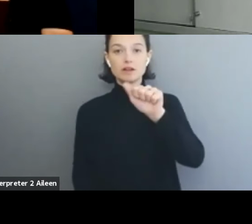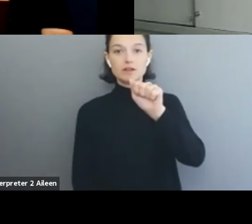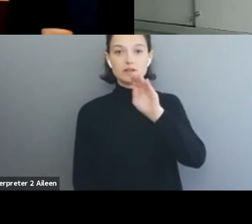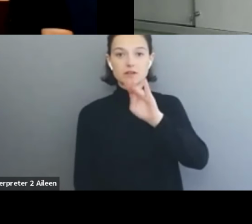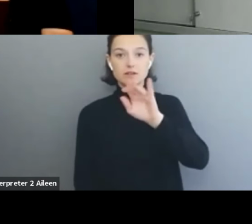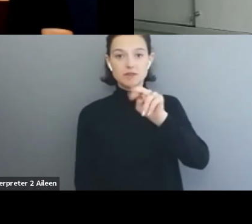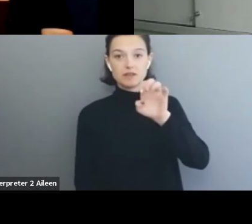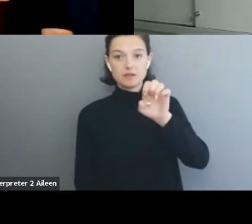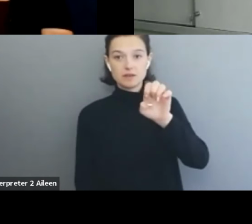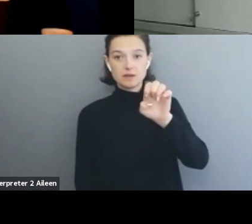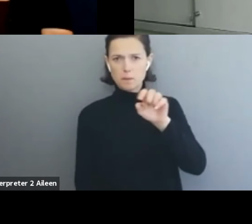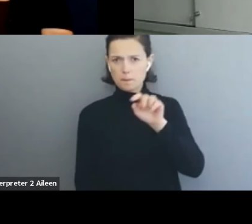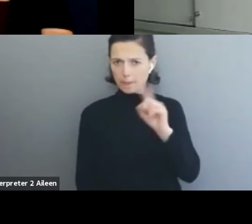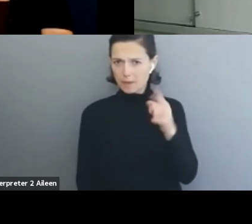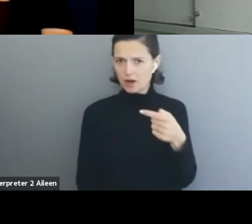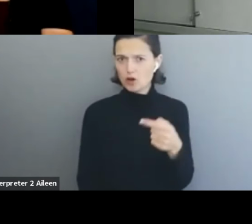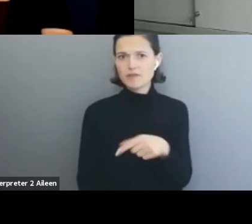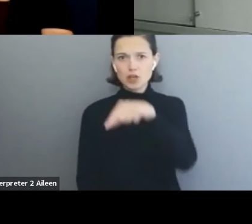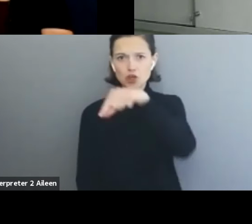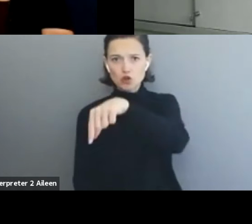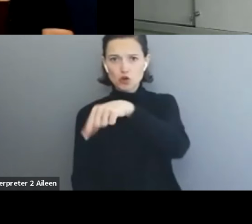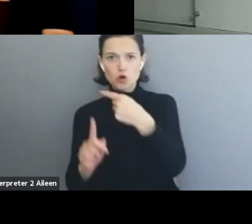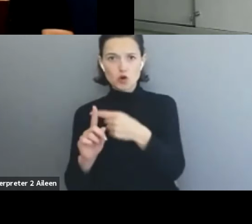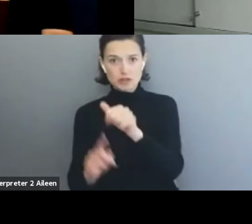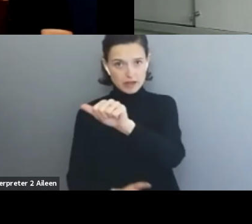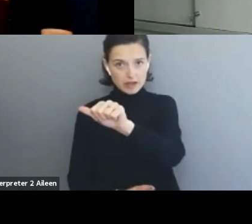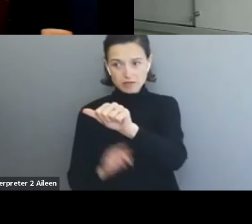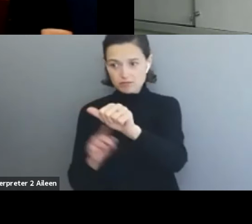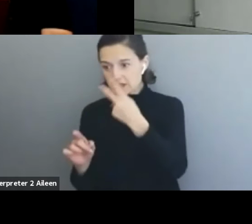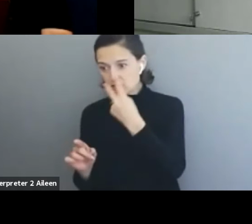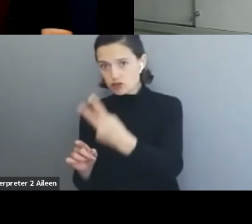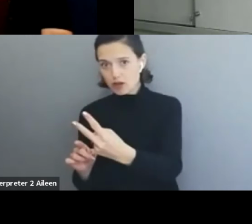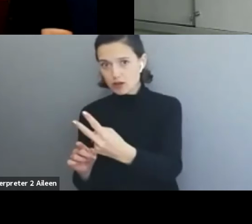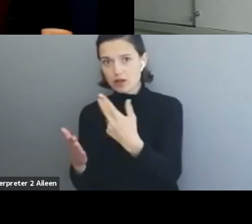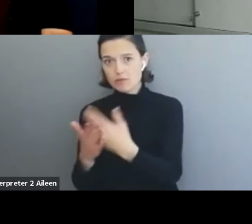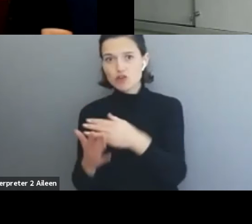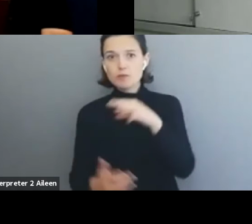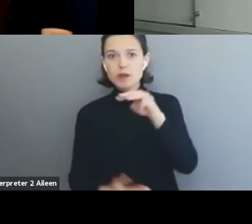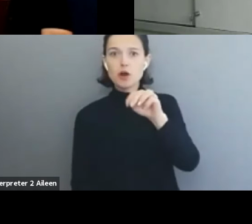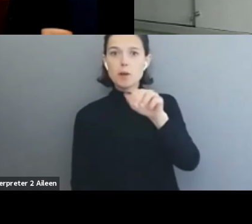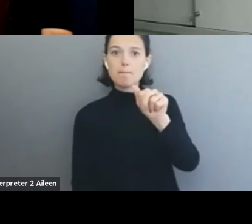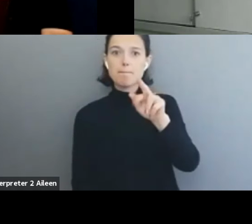Q&A gesehen, weil zum Beispiel ich sehe einige Fragen von Markus zum Beispiel